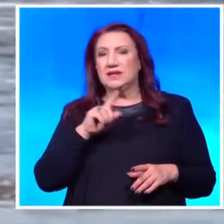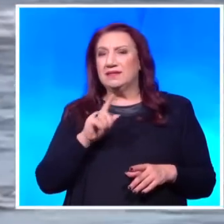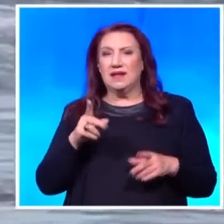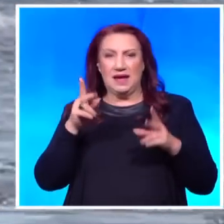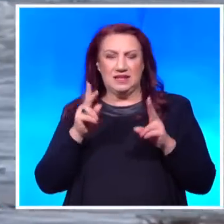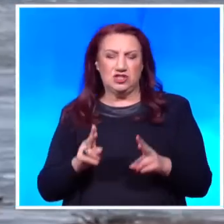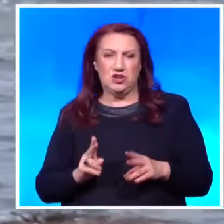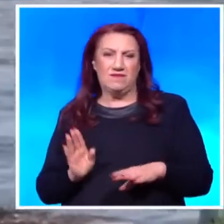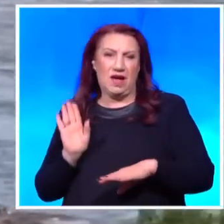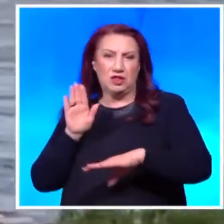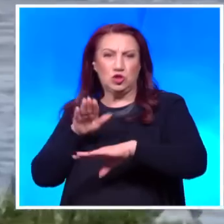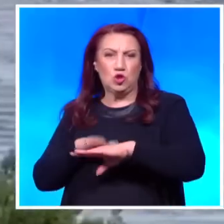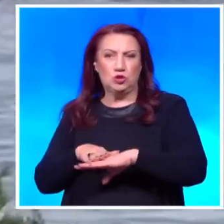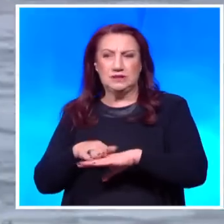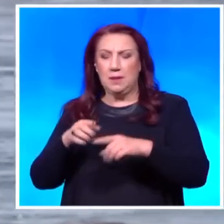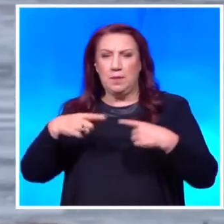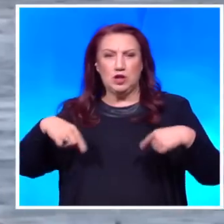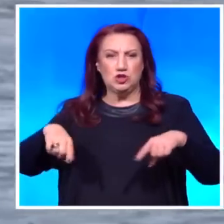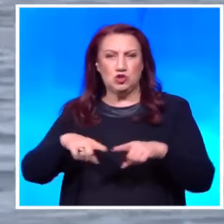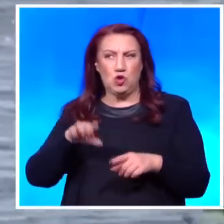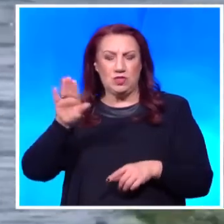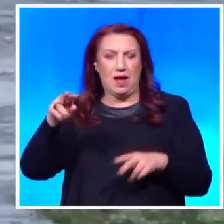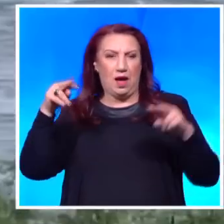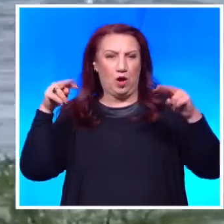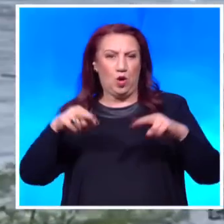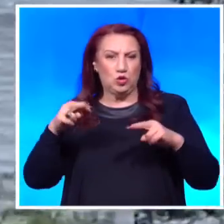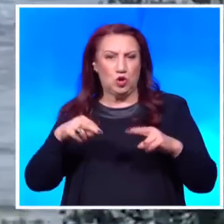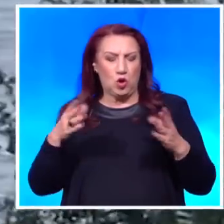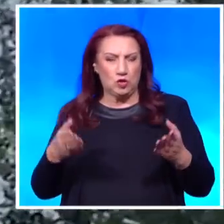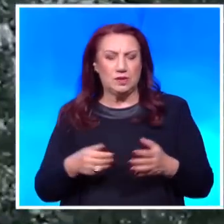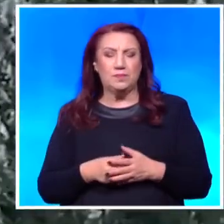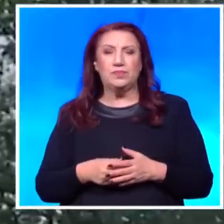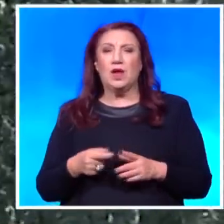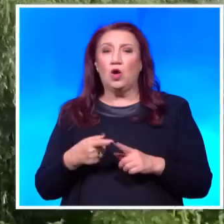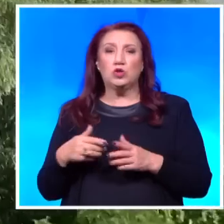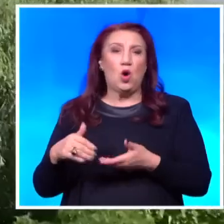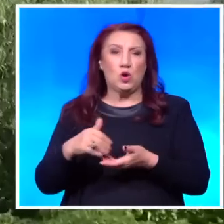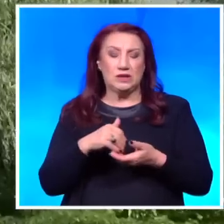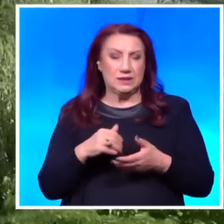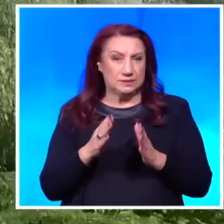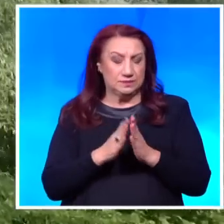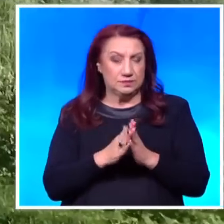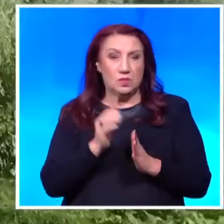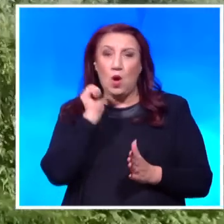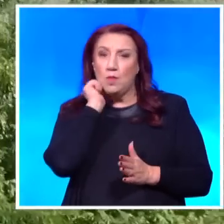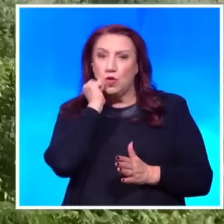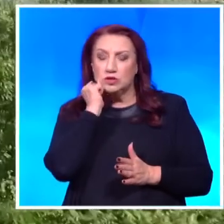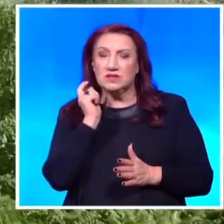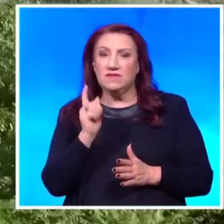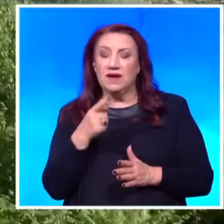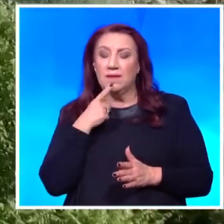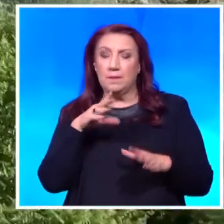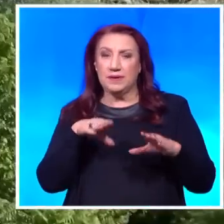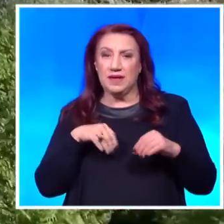нейн контрол, които бяха наводнени след разрушаването на язовира. От организацията призоваха Москва да се съобрази с задълженията